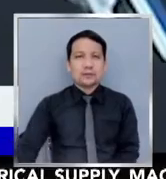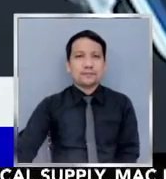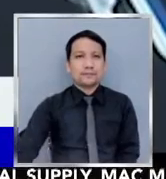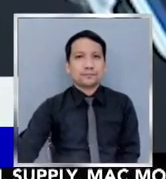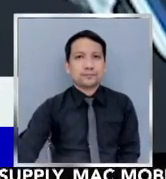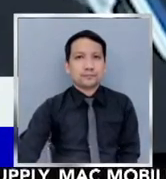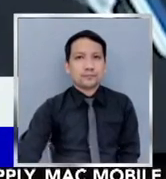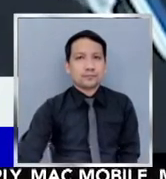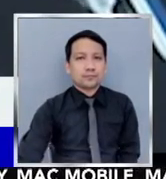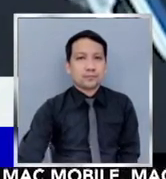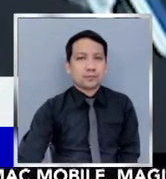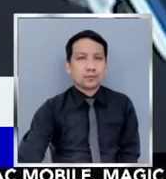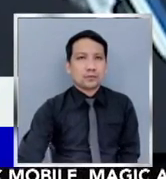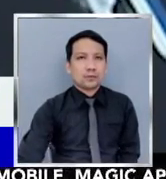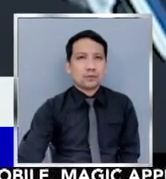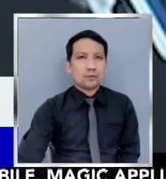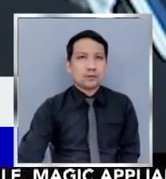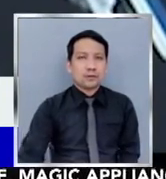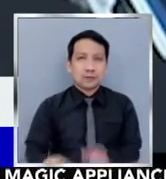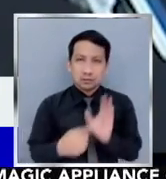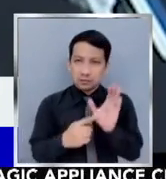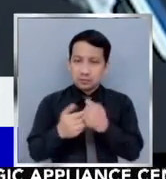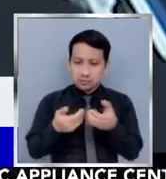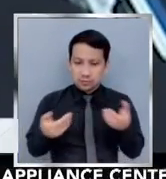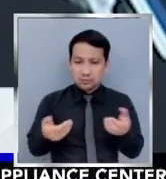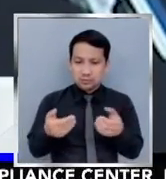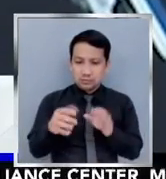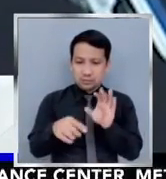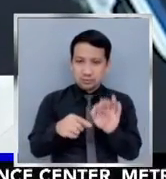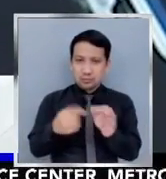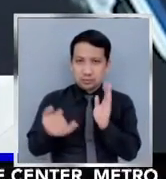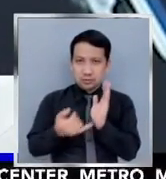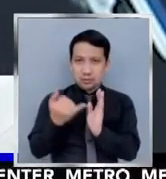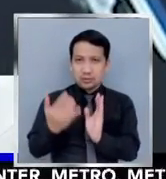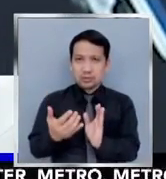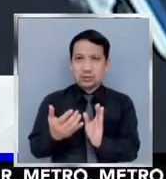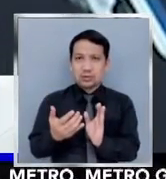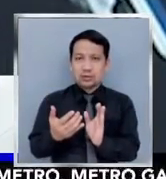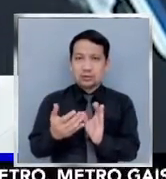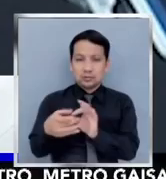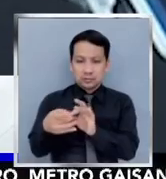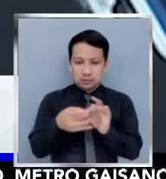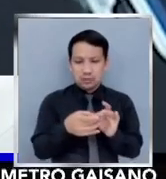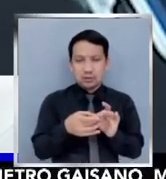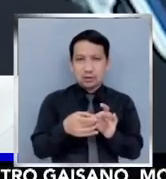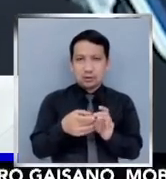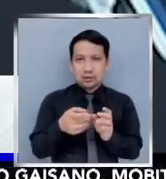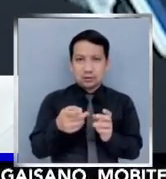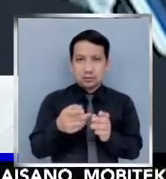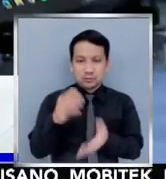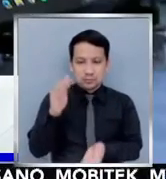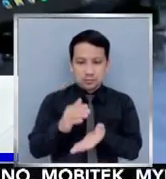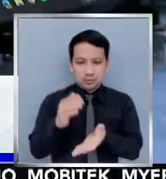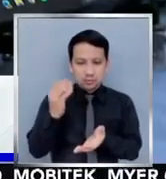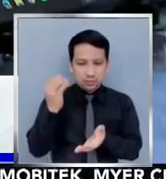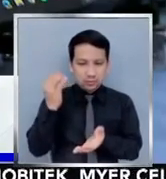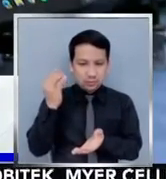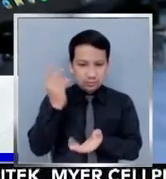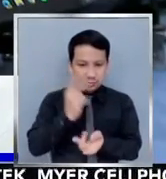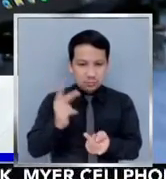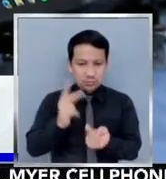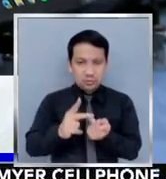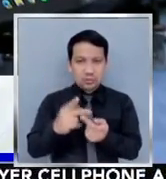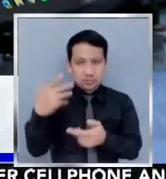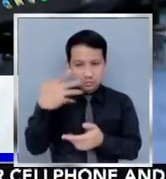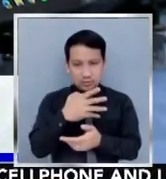distinction between ordinary people and professional journalists na di-defeat po yung purpose ng citizen journalism. Marami natutuwa